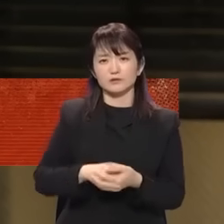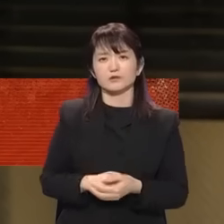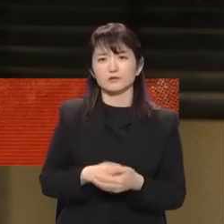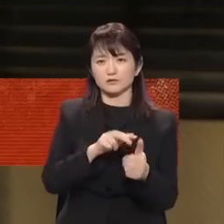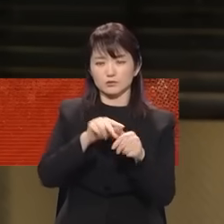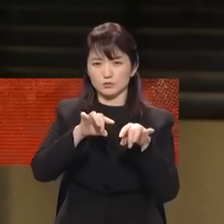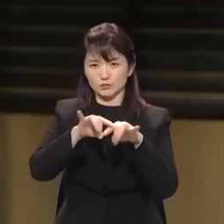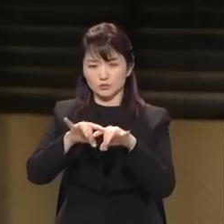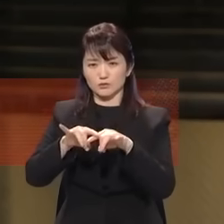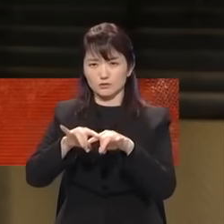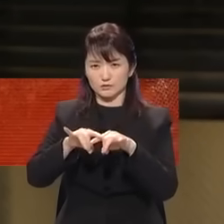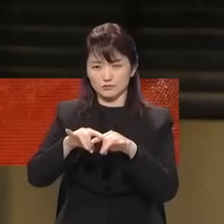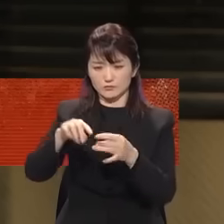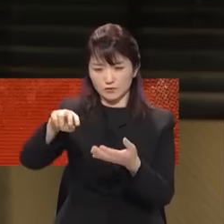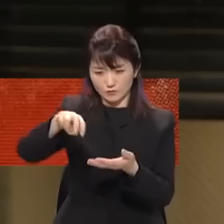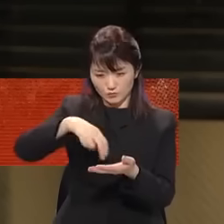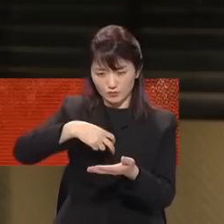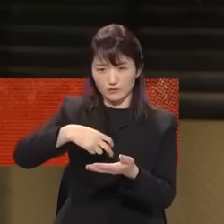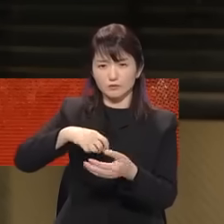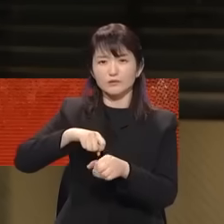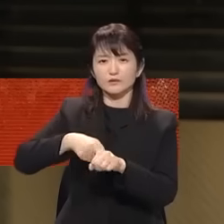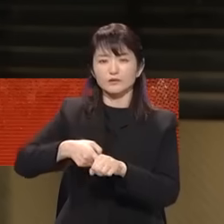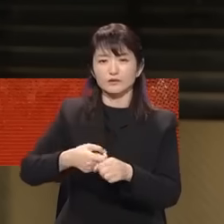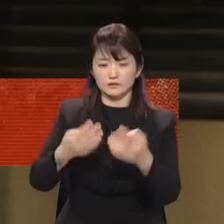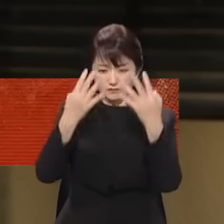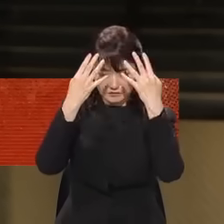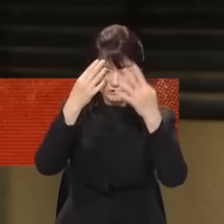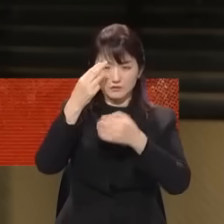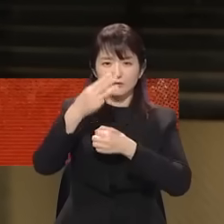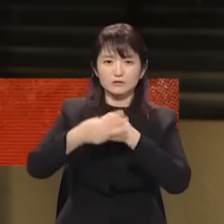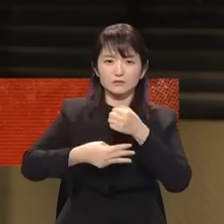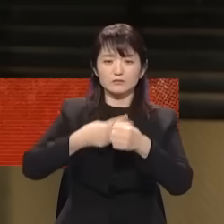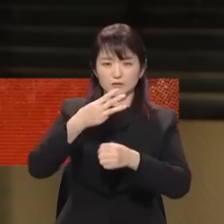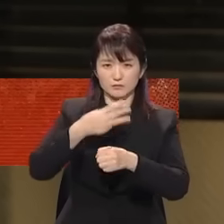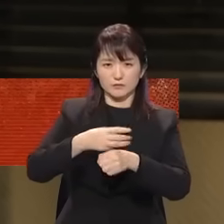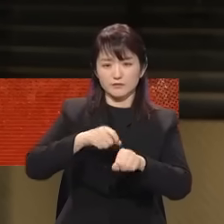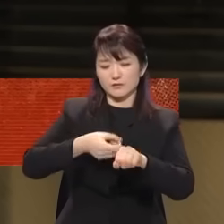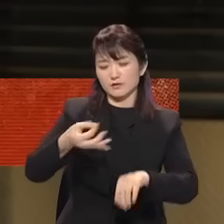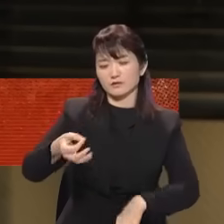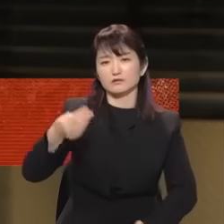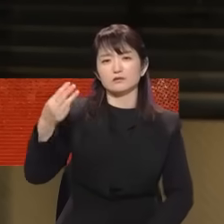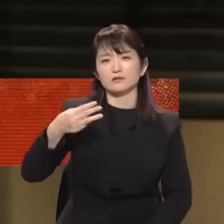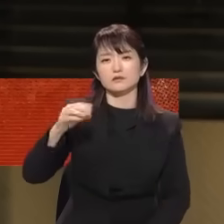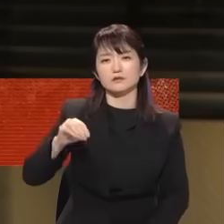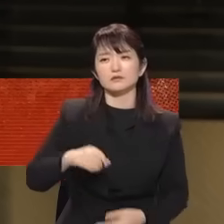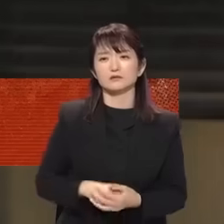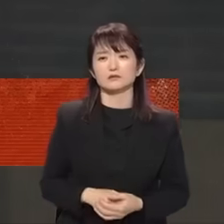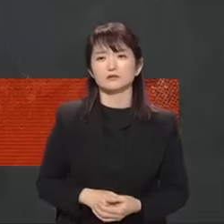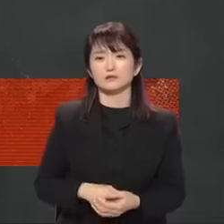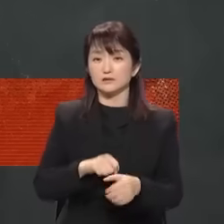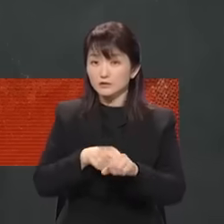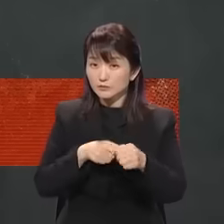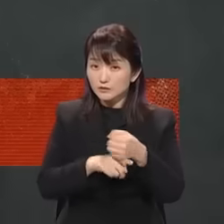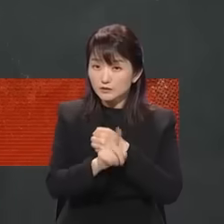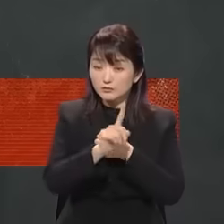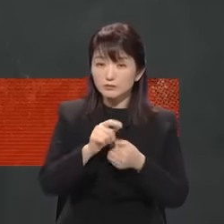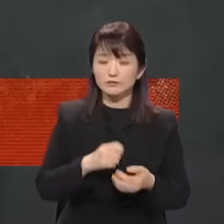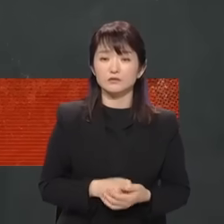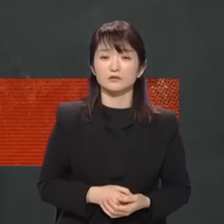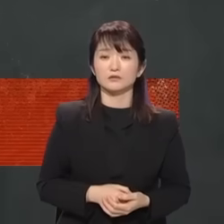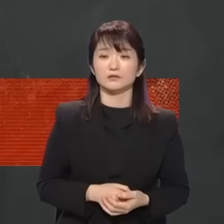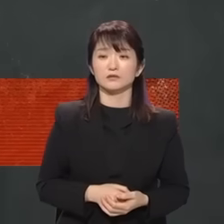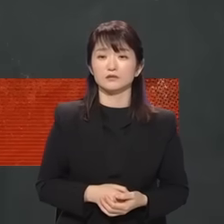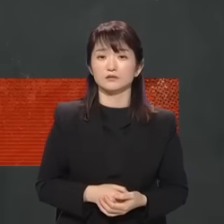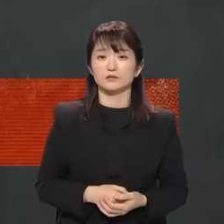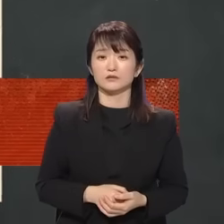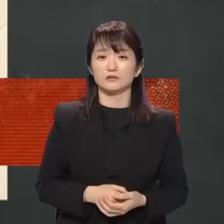이용하는 거 다 처벌되고 3년 시도 삼천의 벌금에 처할 수 있는 범죄입니다 이게 왜 처벌을 하냐면 여기서 더 나아가서